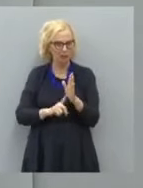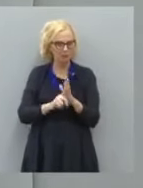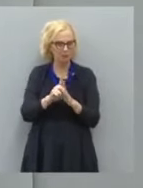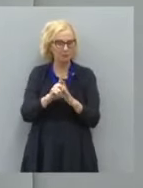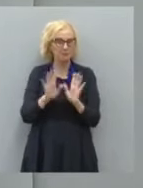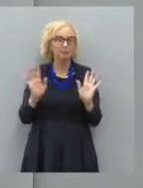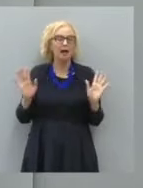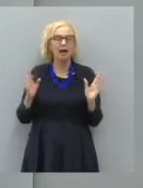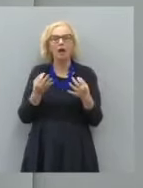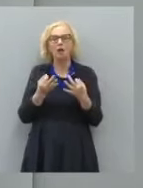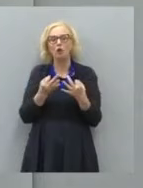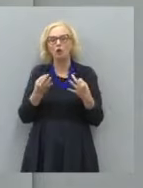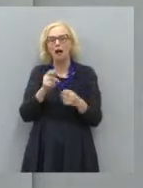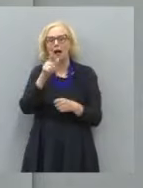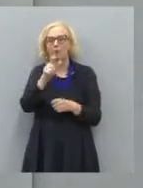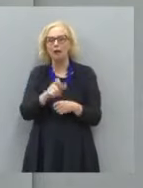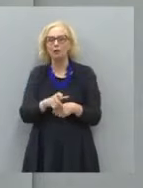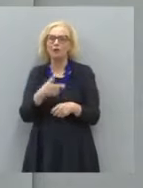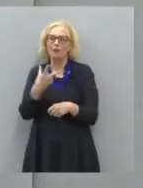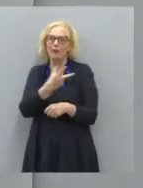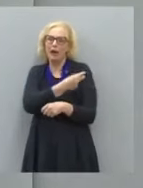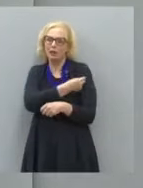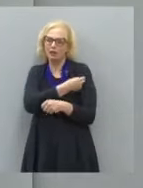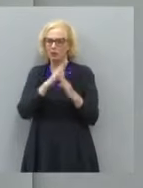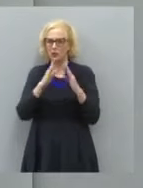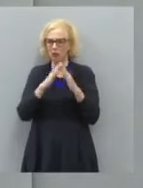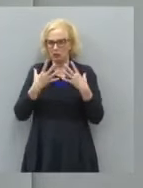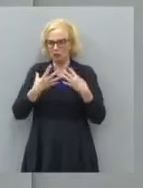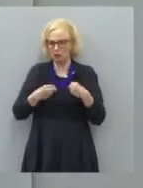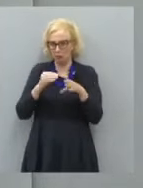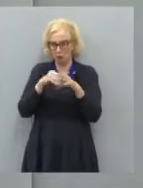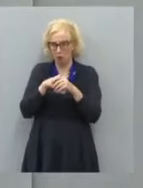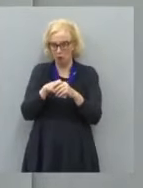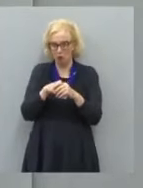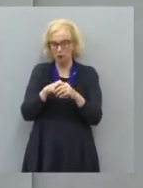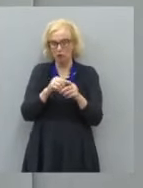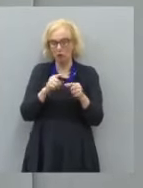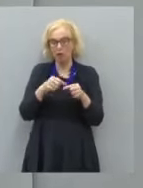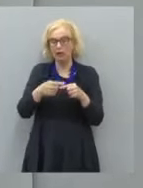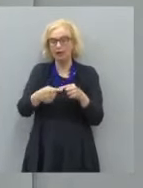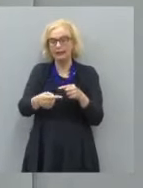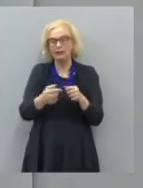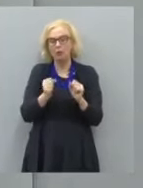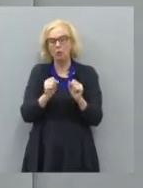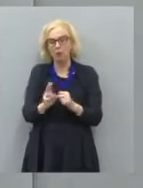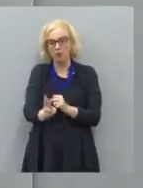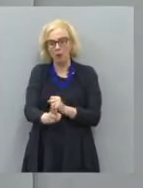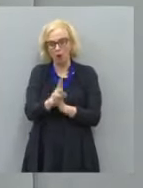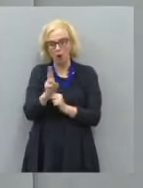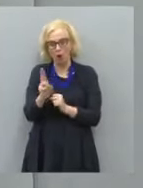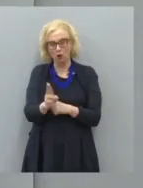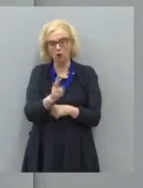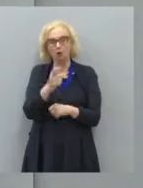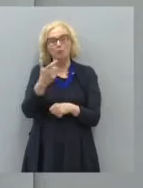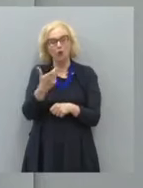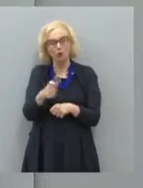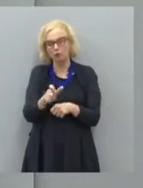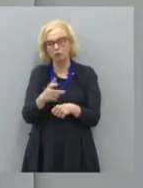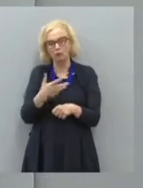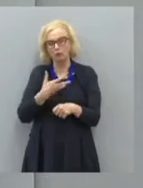soggetti vaccinati all'interno della rsa comunque vadano ad eccesso per patologie che